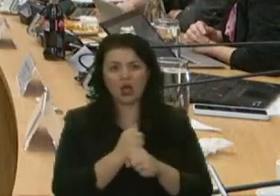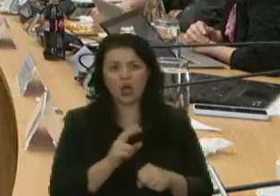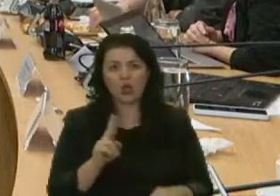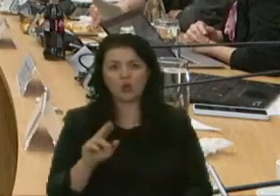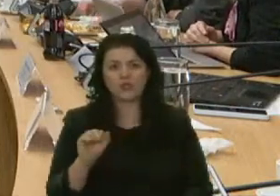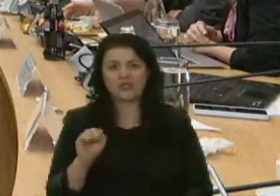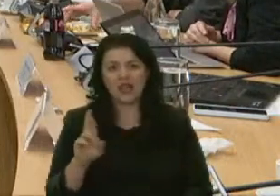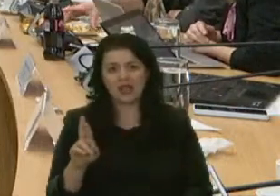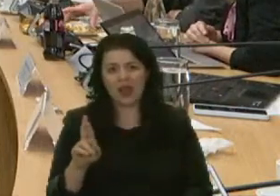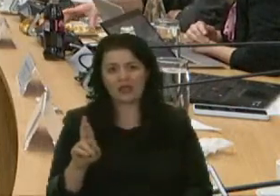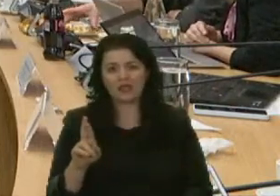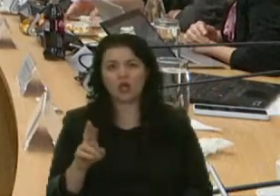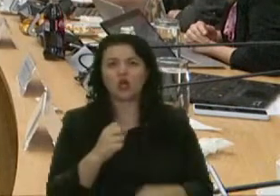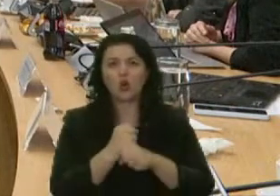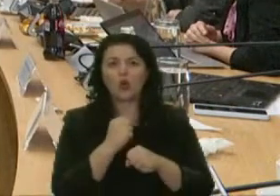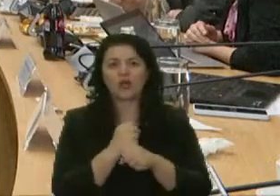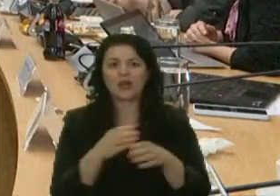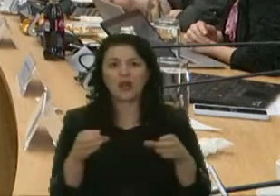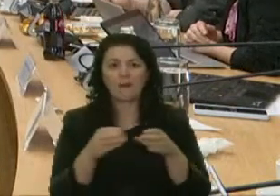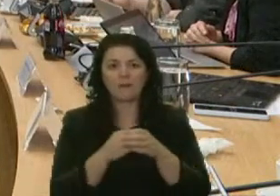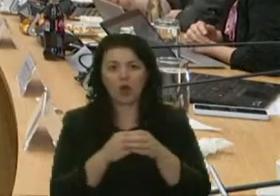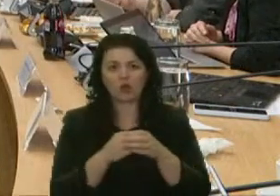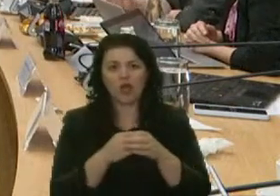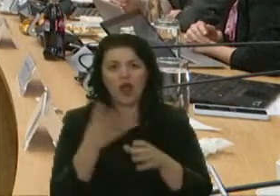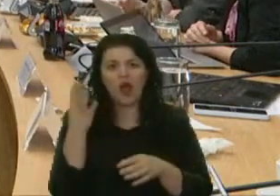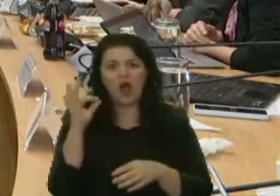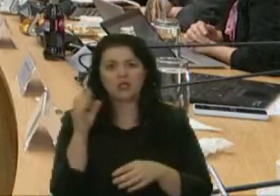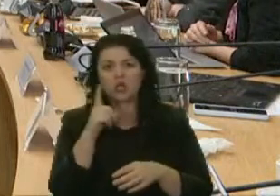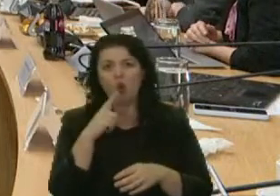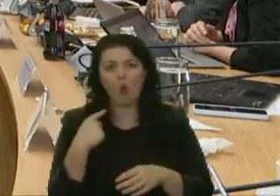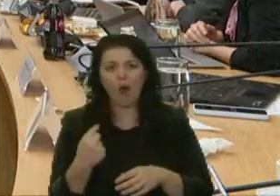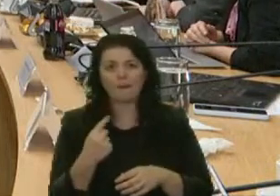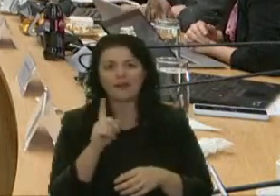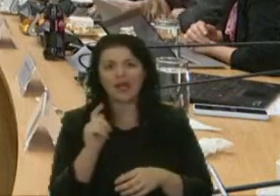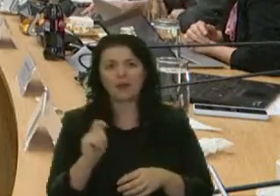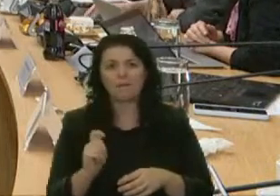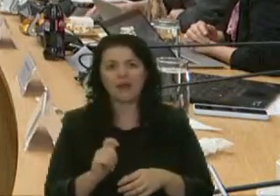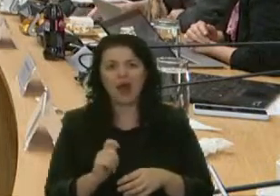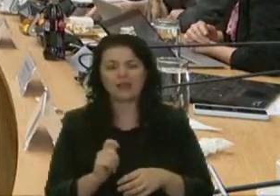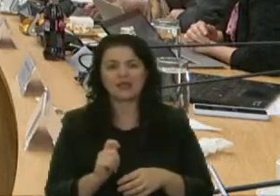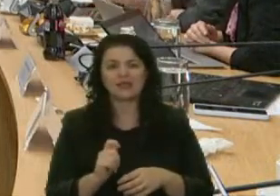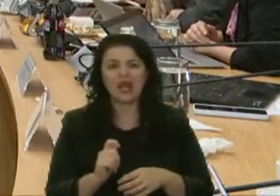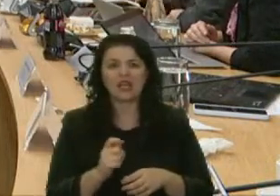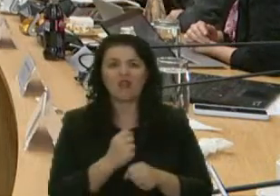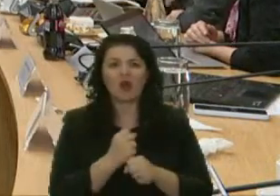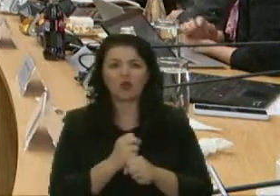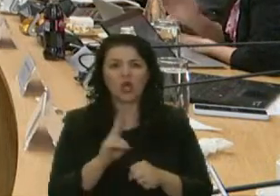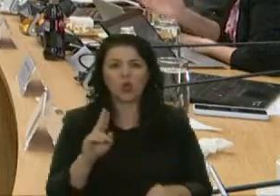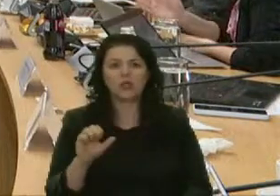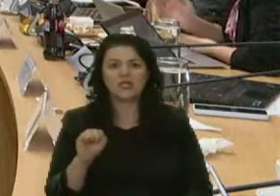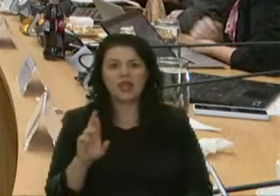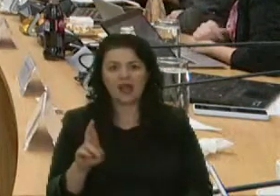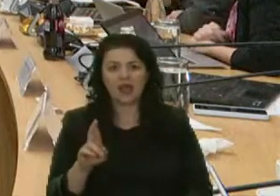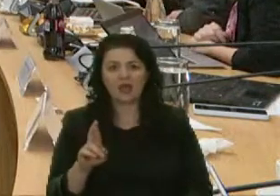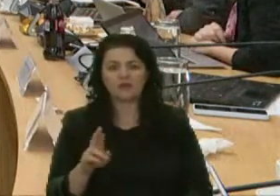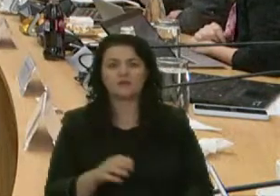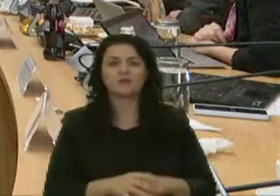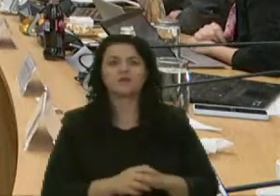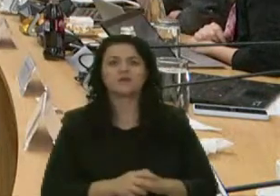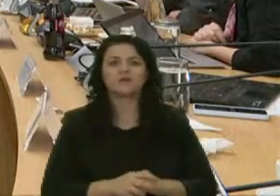usr lucrând împreună cu alți oameni dar este un plan de țară făcut de usr și